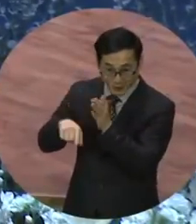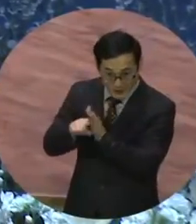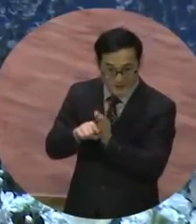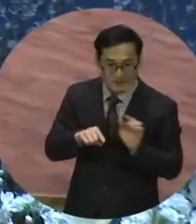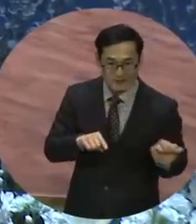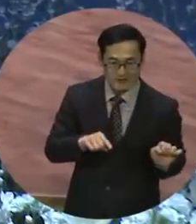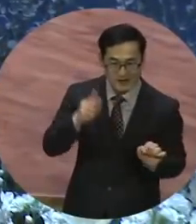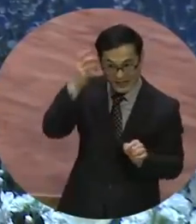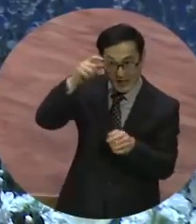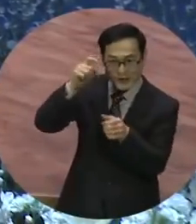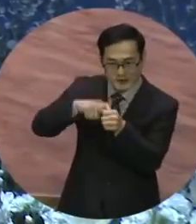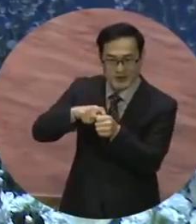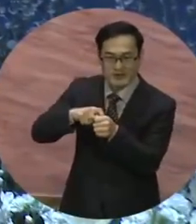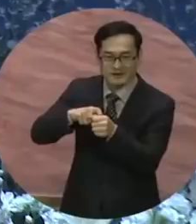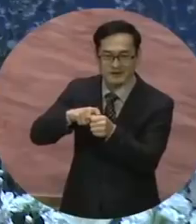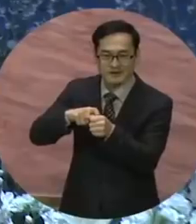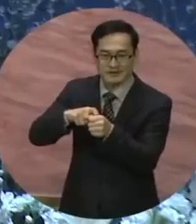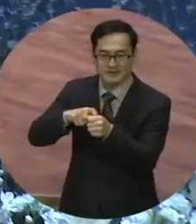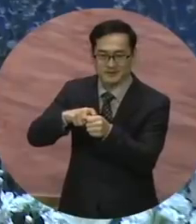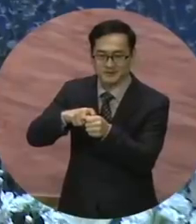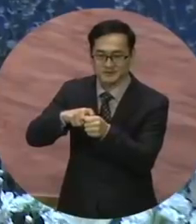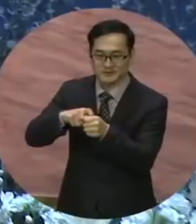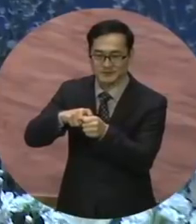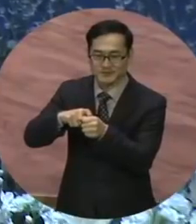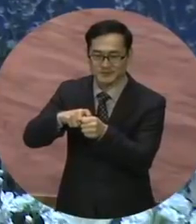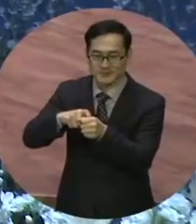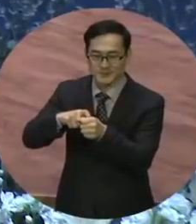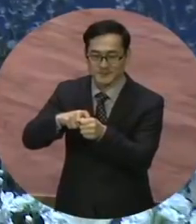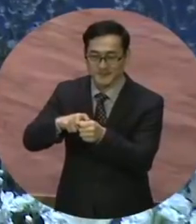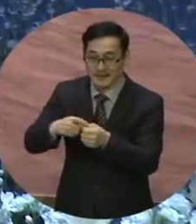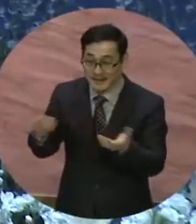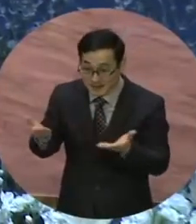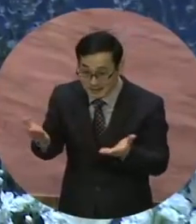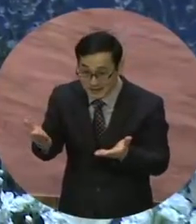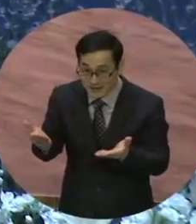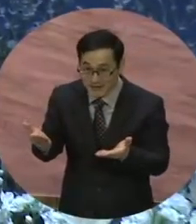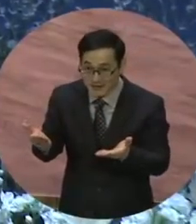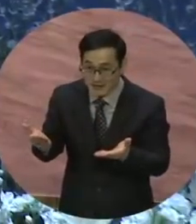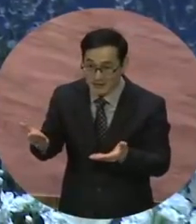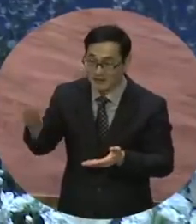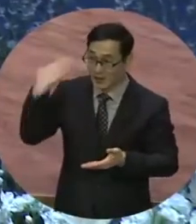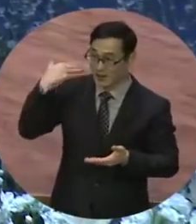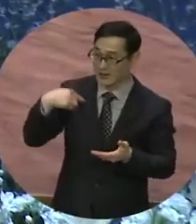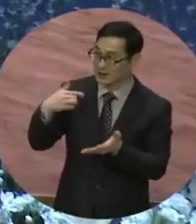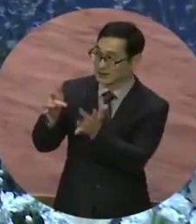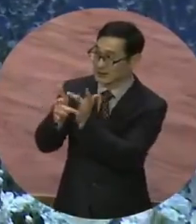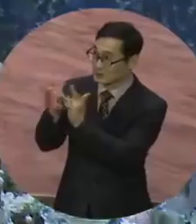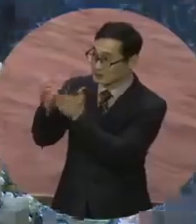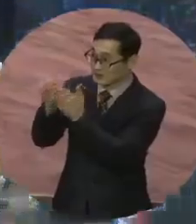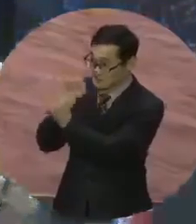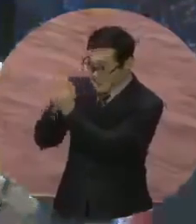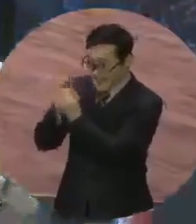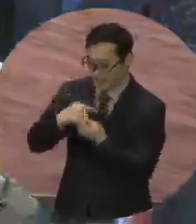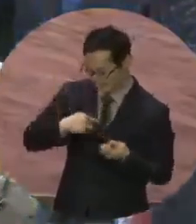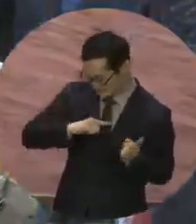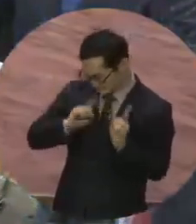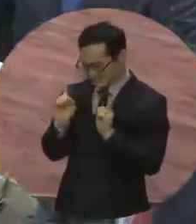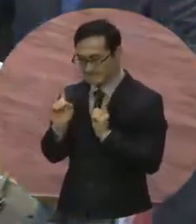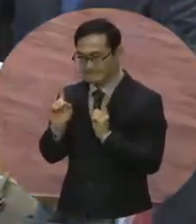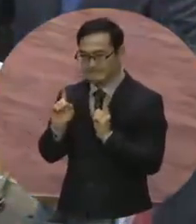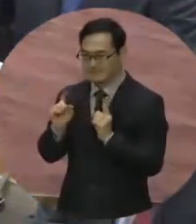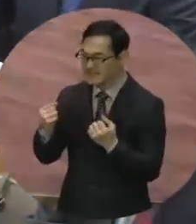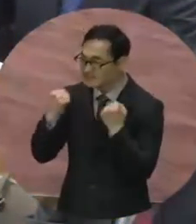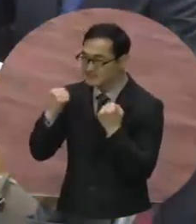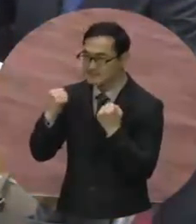치유받았으면, 예수님 만나서 과거의 상처가 치유됐으면 이제 영적 서밋으로 성장해야 된다. 성장하라는